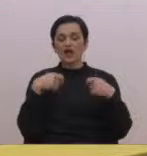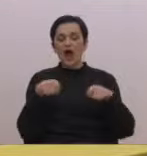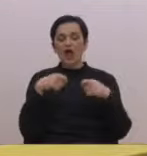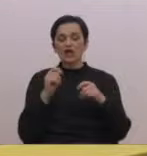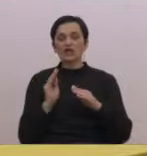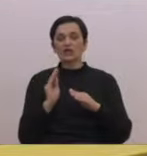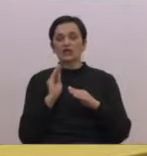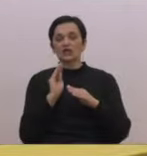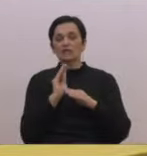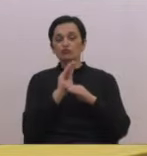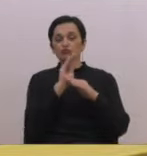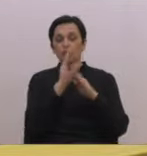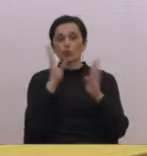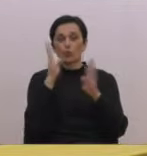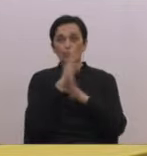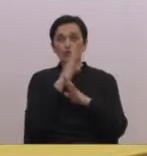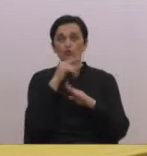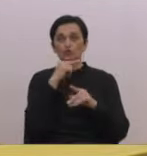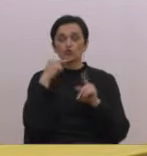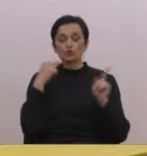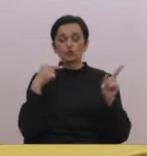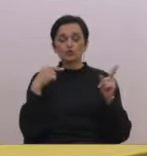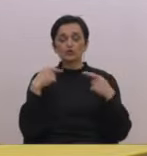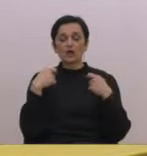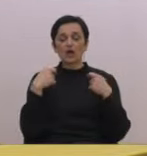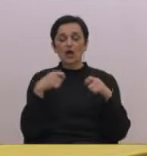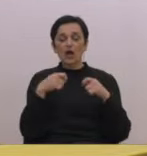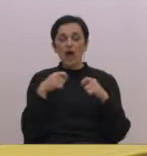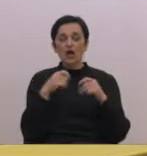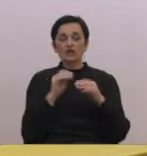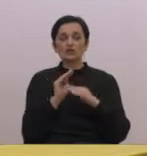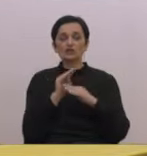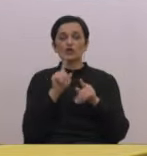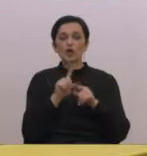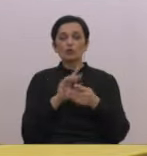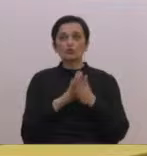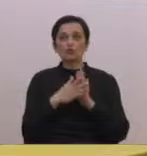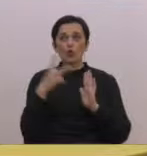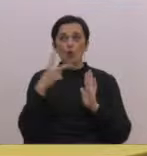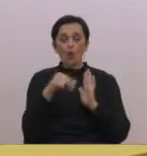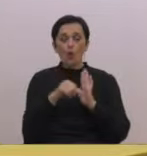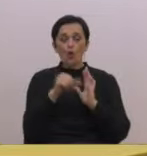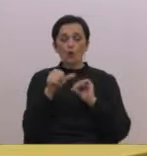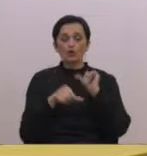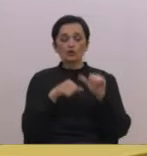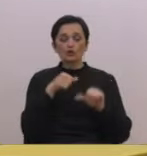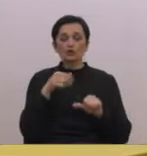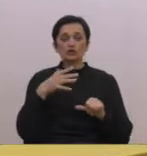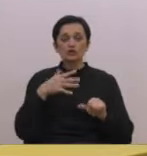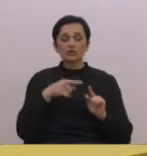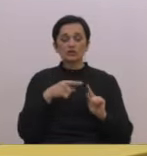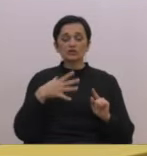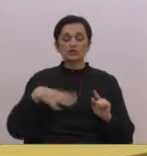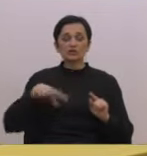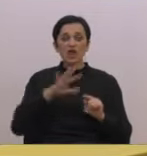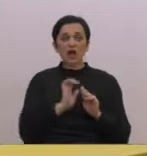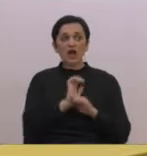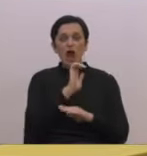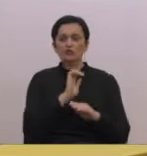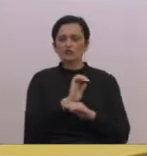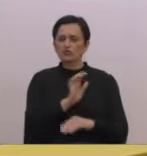და ბუნებრივია გაიზარდა რუსეთში გაყიდვები, იმიტომ რომ ჩვენ ქონდა ასეთი მდგომარეობა 2006 წლის შემდეგ: საქართველოდან რუსეთში ექსპორტი არ